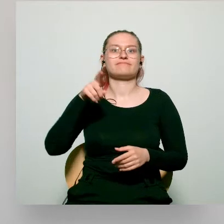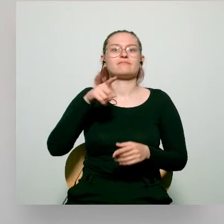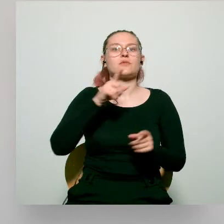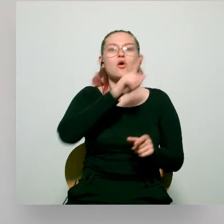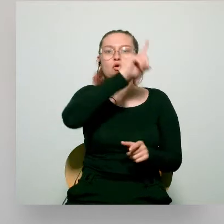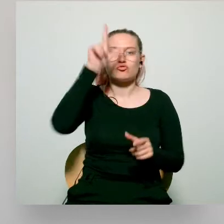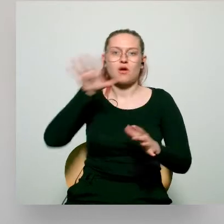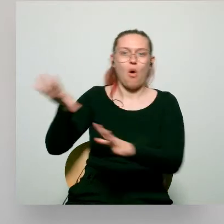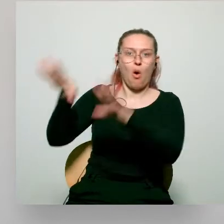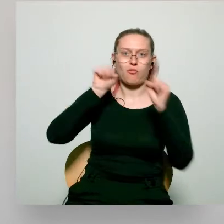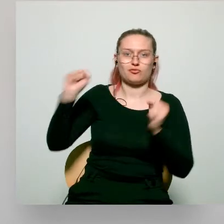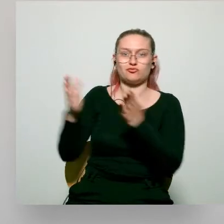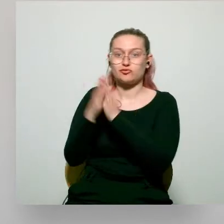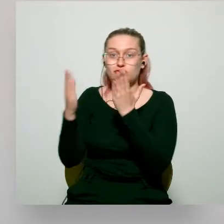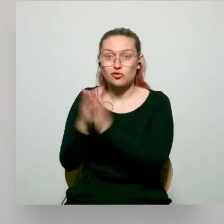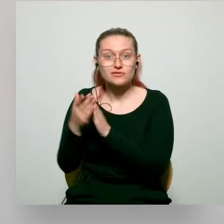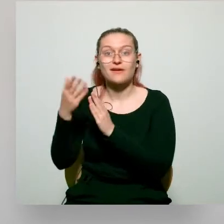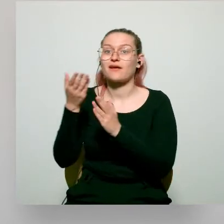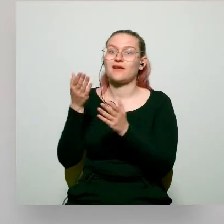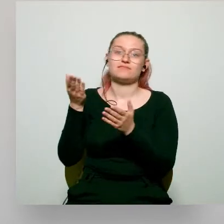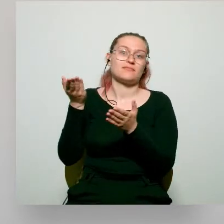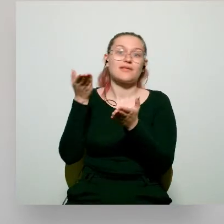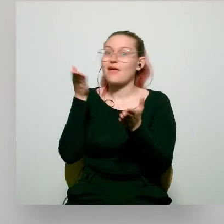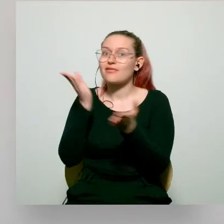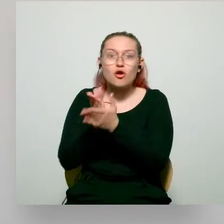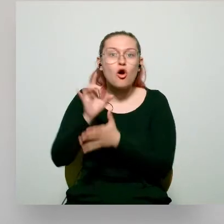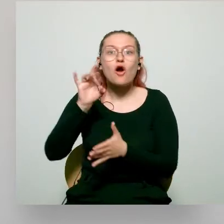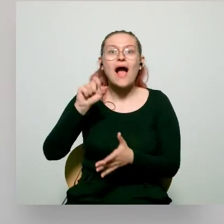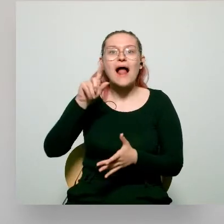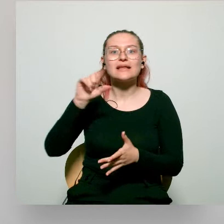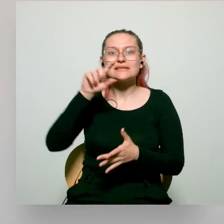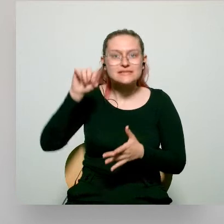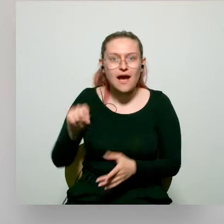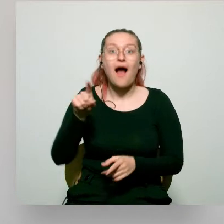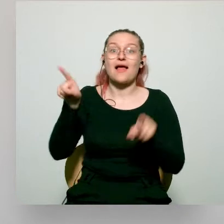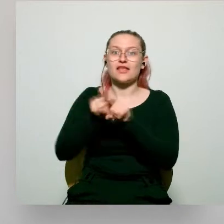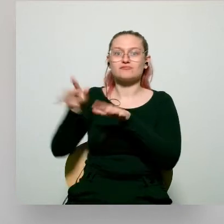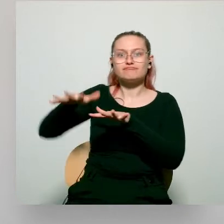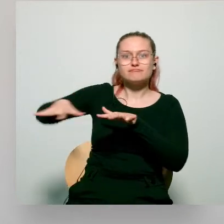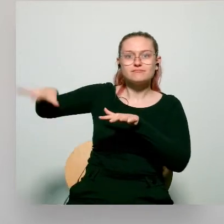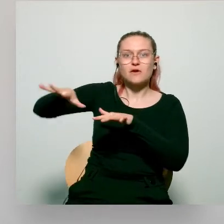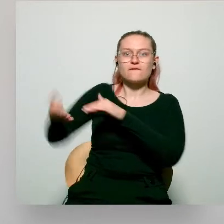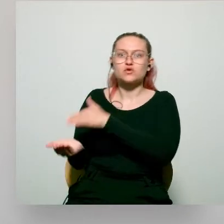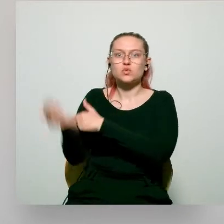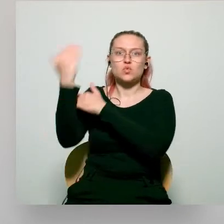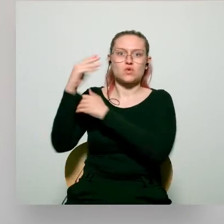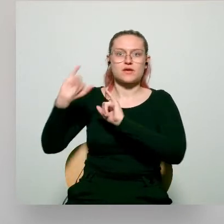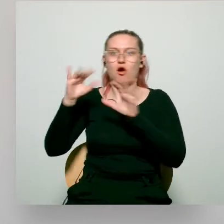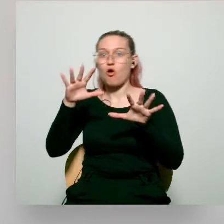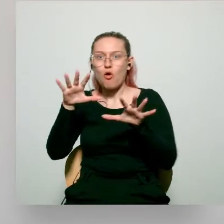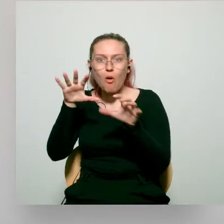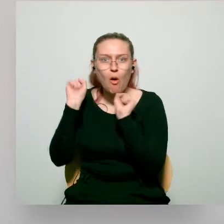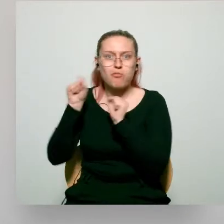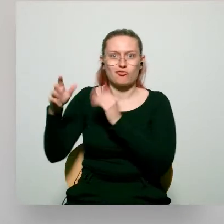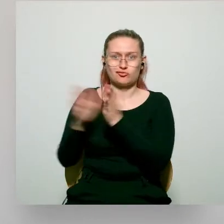na wschodzie. Czy miała pani spotkania z czytelnikami na wschodzie i czy miała pani wrażenie, że właśnie, że oni rozumieją to, co pani